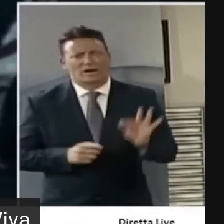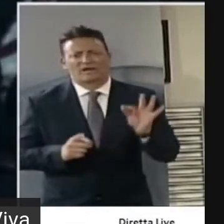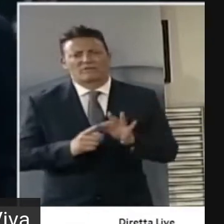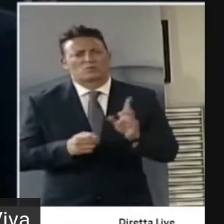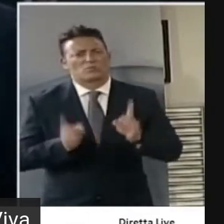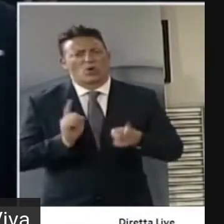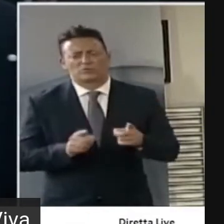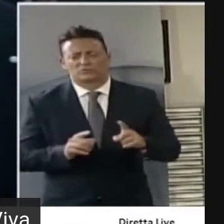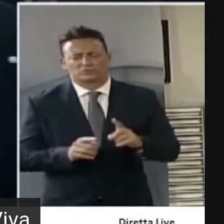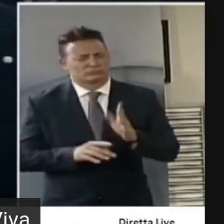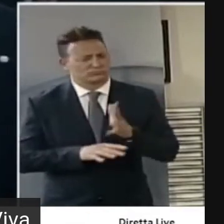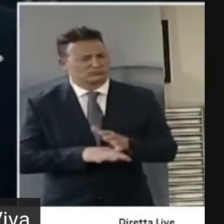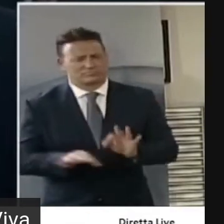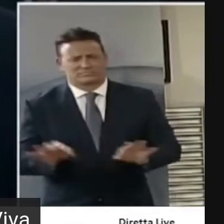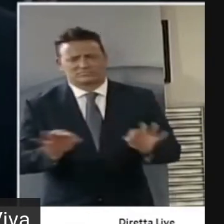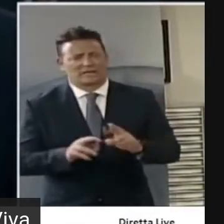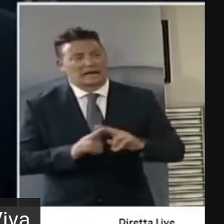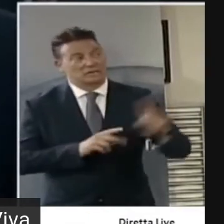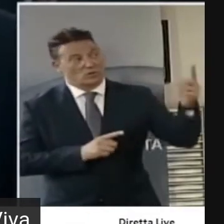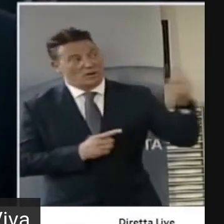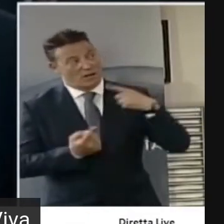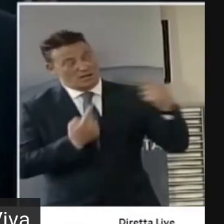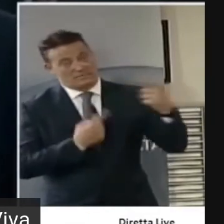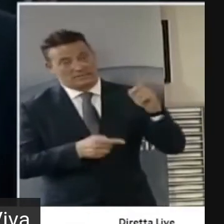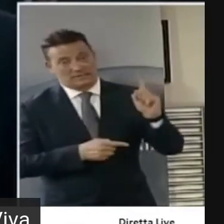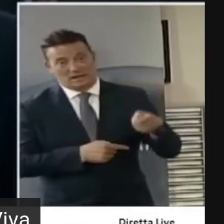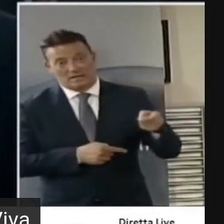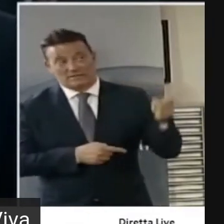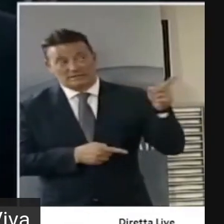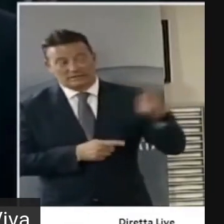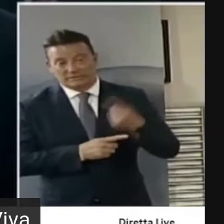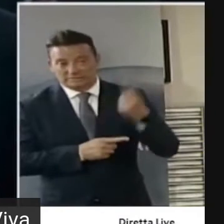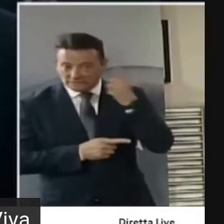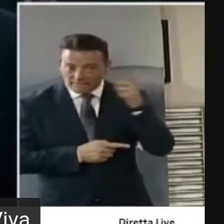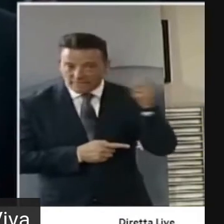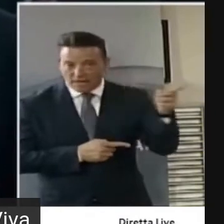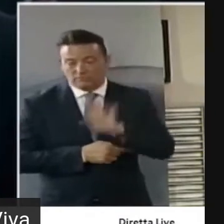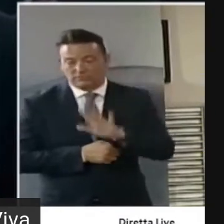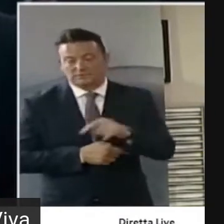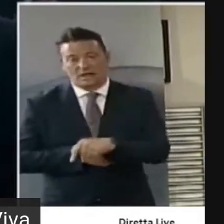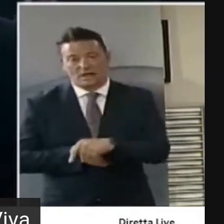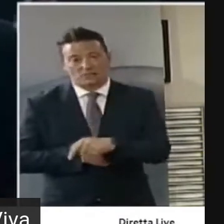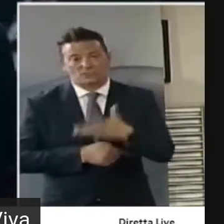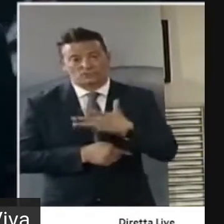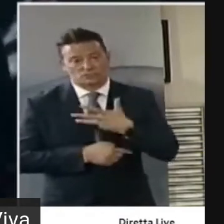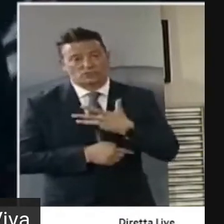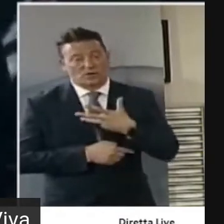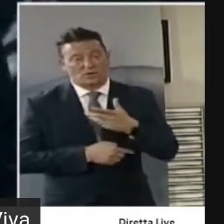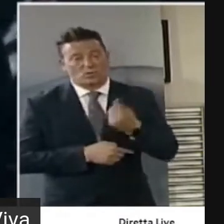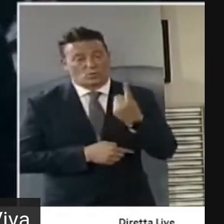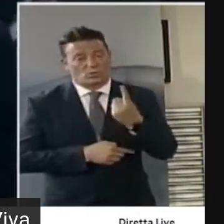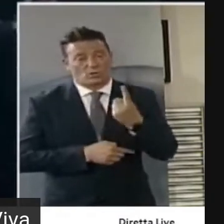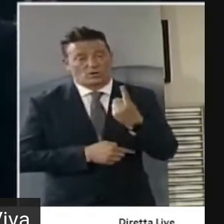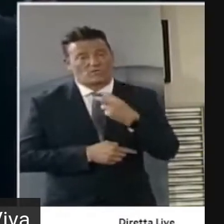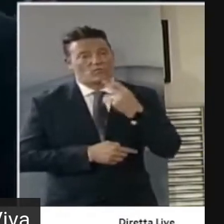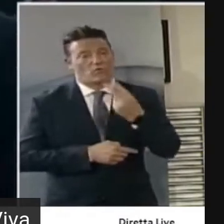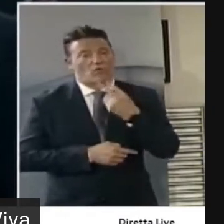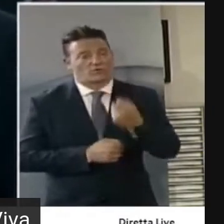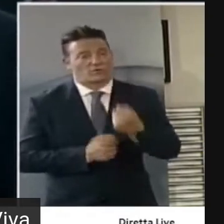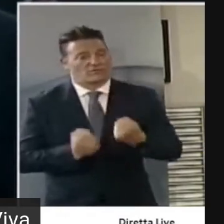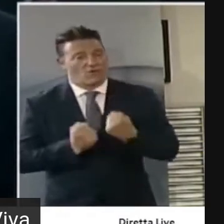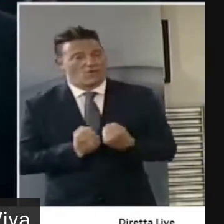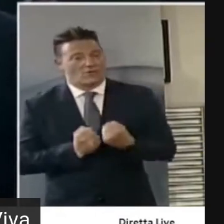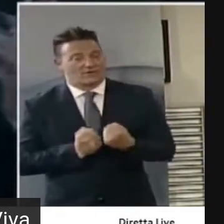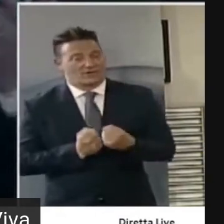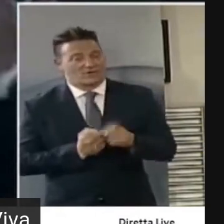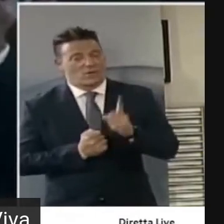riferimenti politici nazionali che devono avvertire che dalla Basilicata esce una ed una sola voce, che è